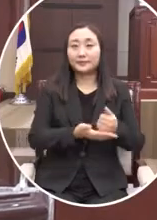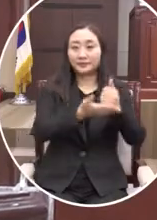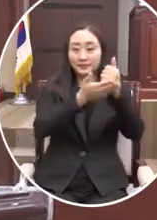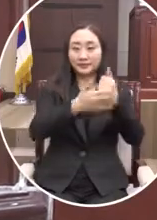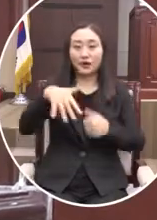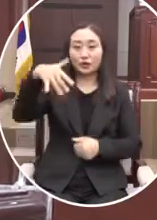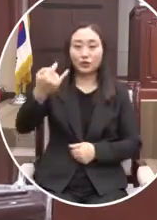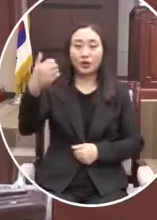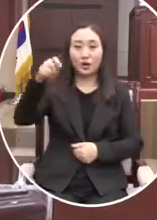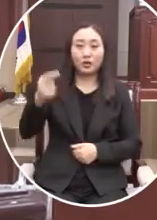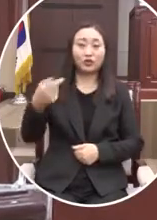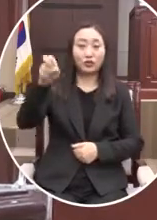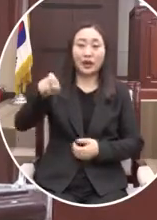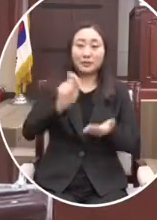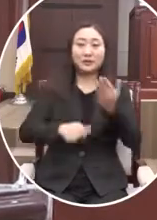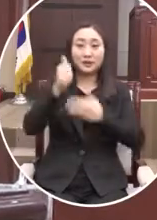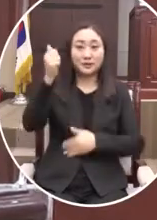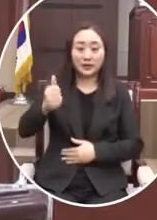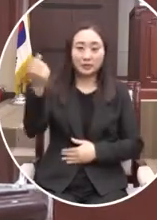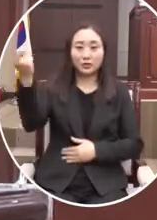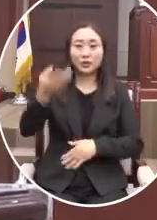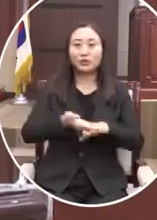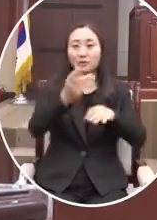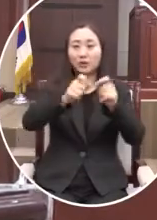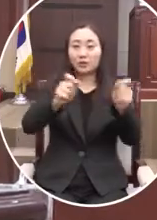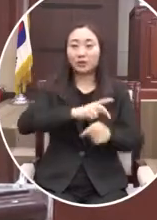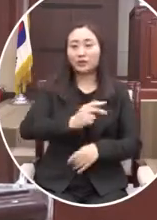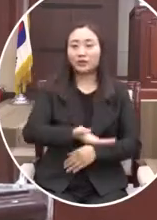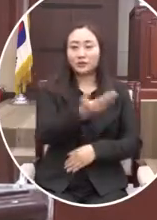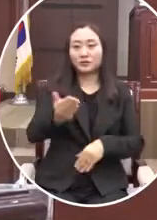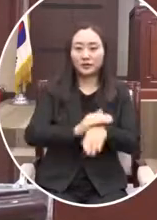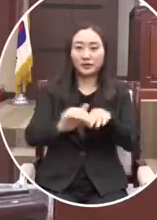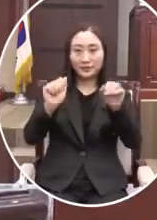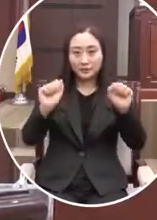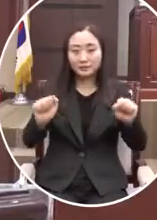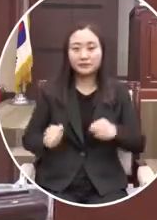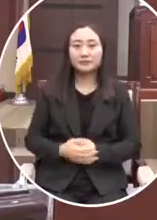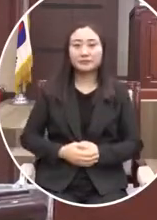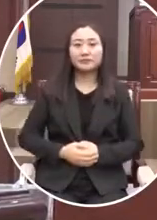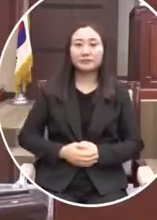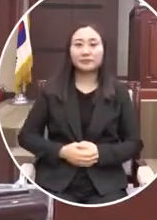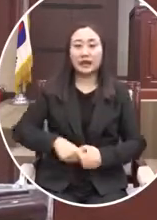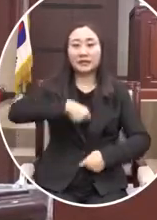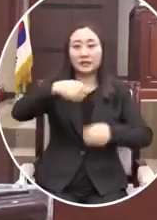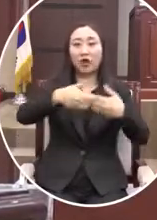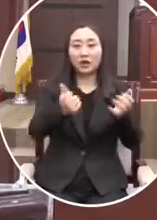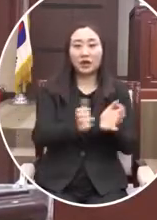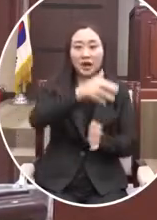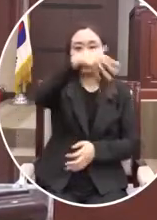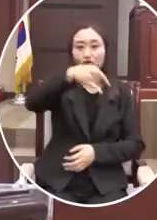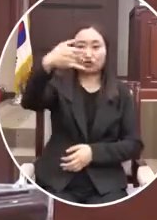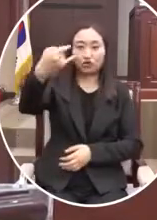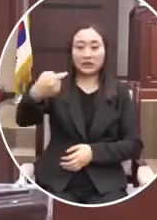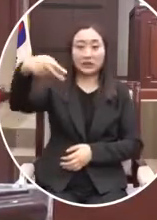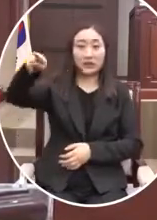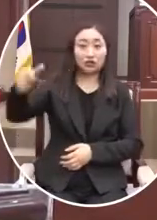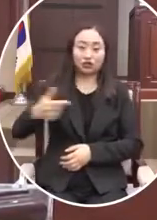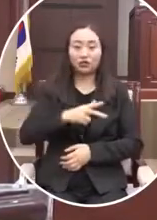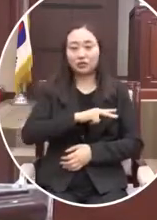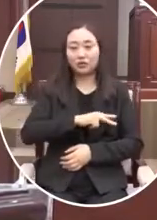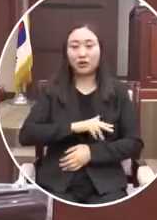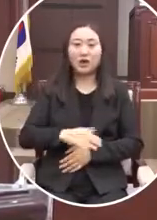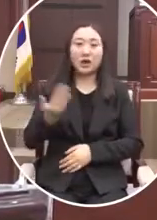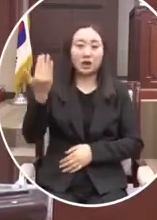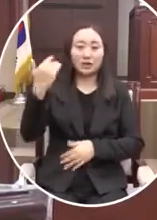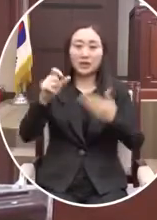예, 존경하는 최원담 의장님, 선배 동료 의원 여러분 안녕하십니까? 정의당 주희준 의원입니다.